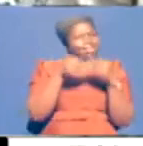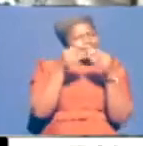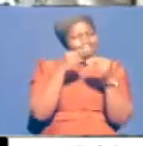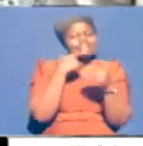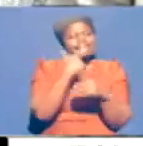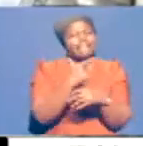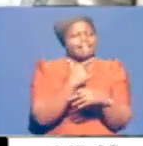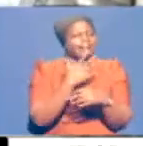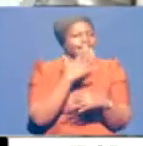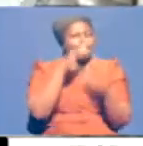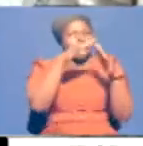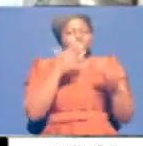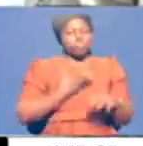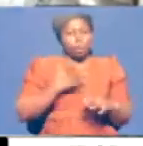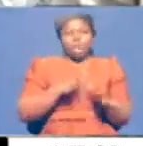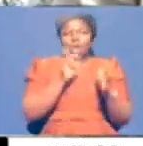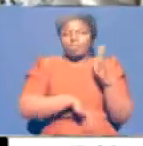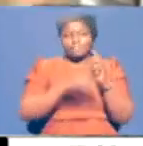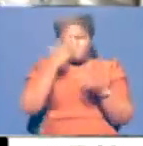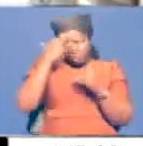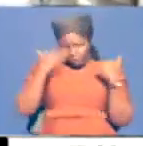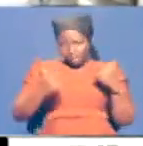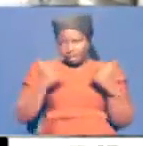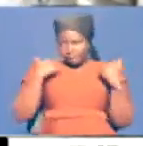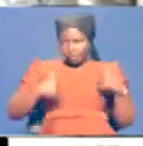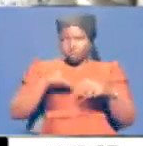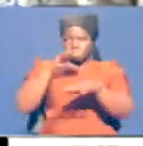shilingi 70 wakati ninadaiwa shilingi